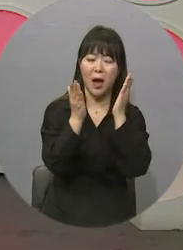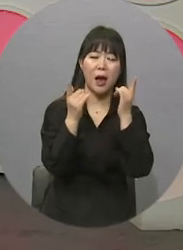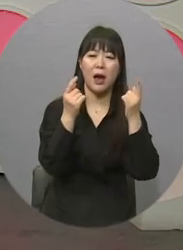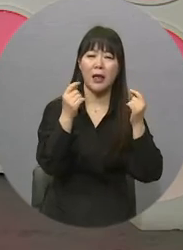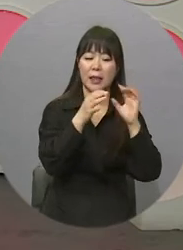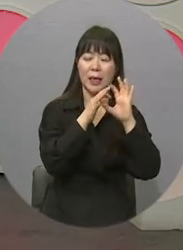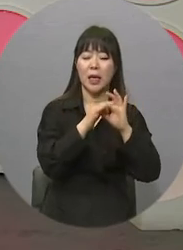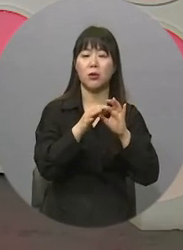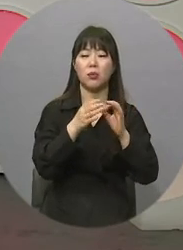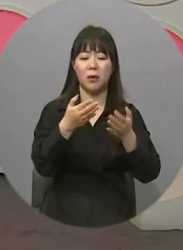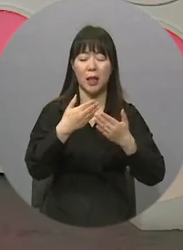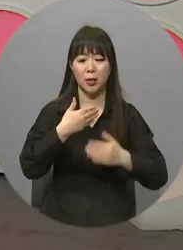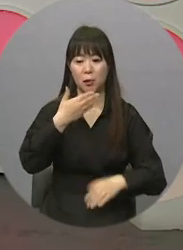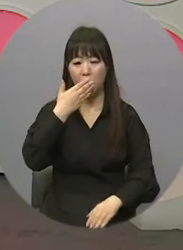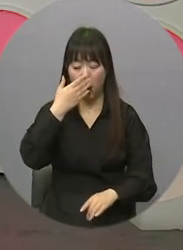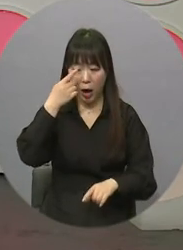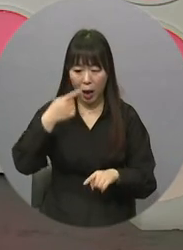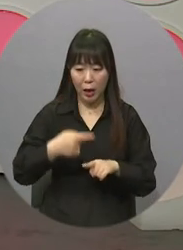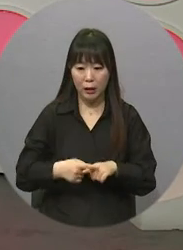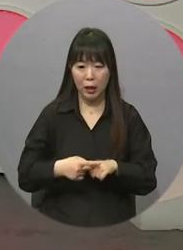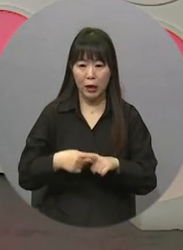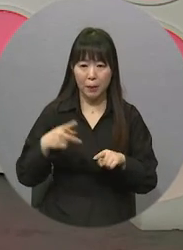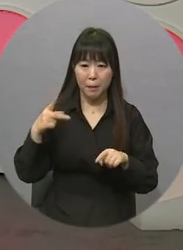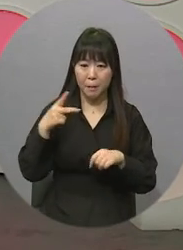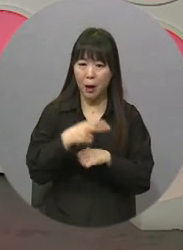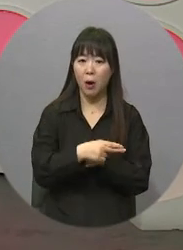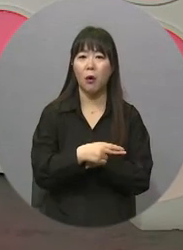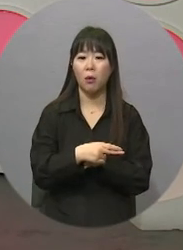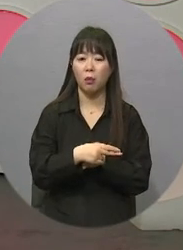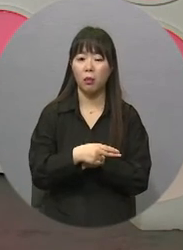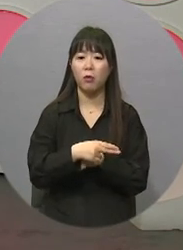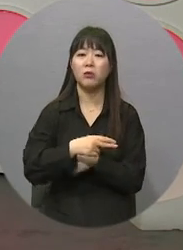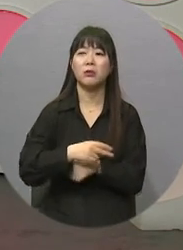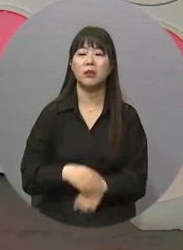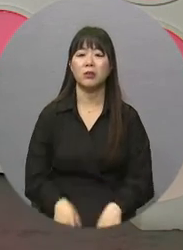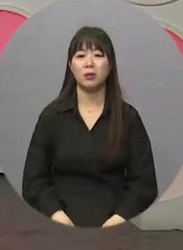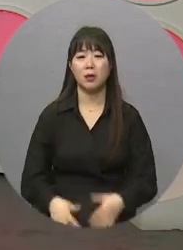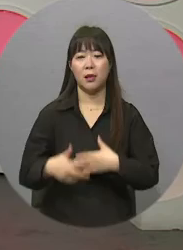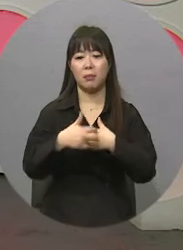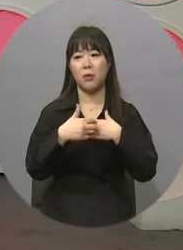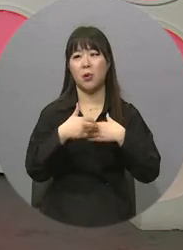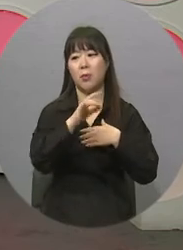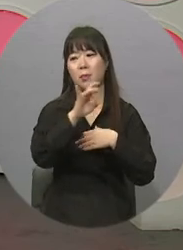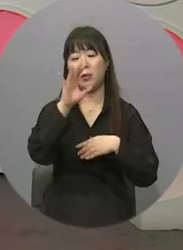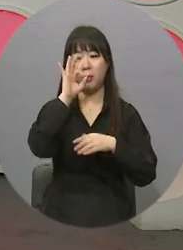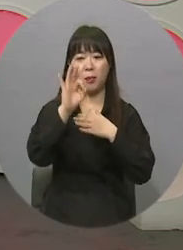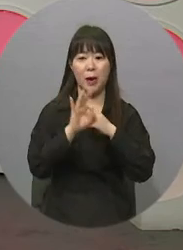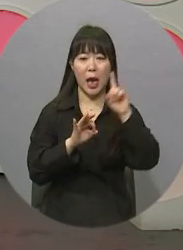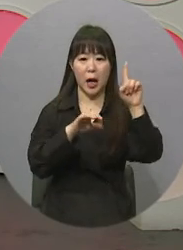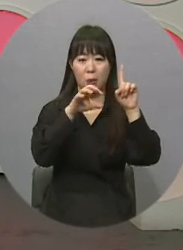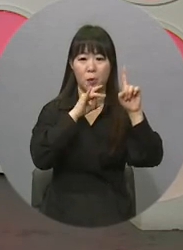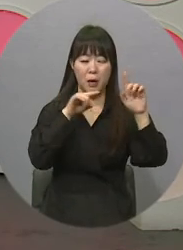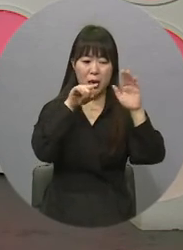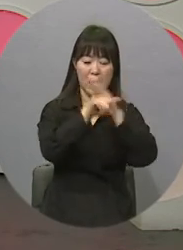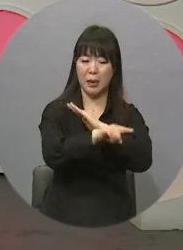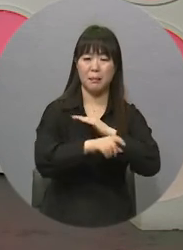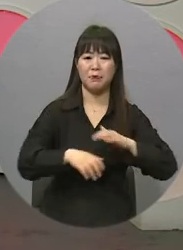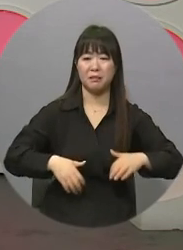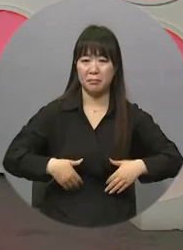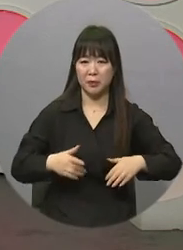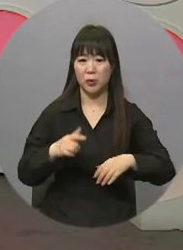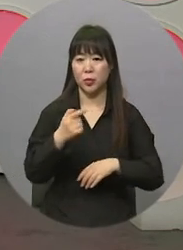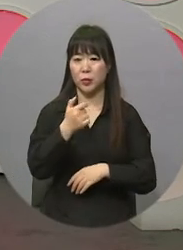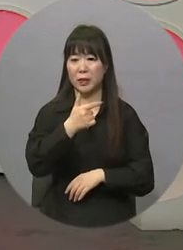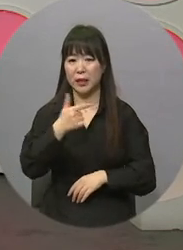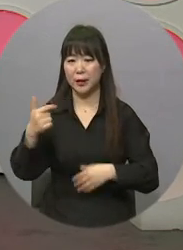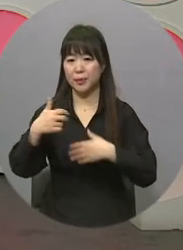모르고 계속 처방을 받고 먹고 있었다가 그걸 딱 끊으면서. 그래요. 병원을 보면요. 거의 한 군데만 갈게 아니에요. 정말로. 좀